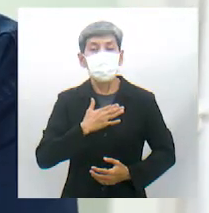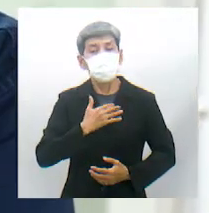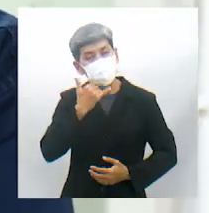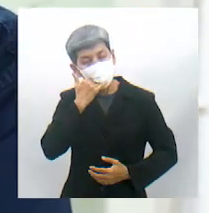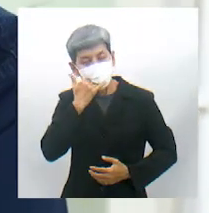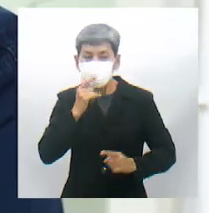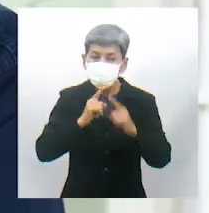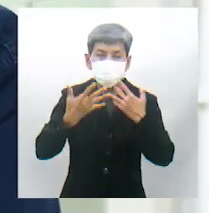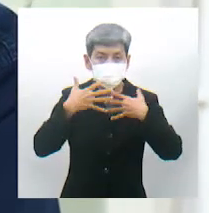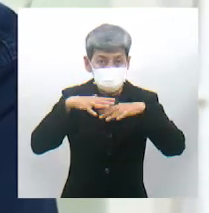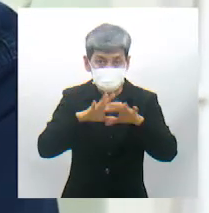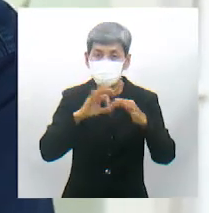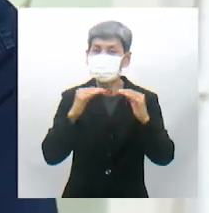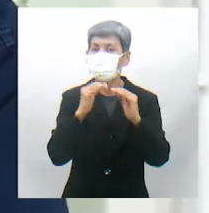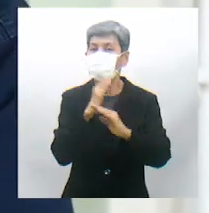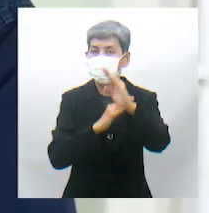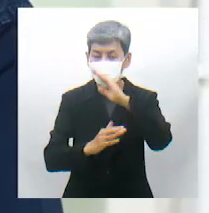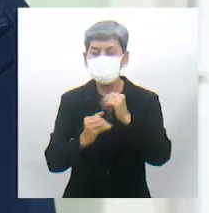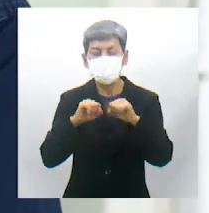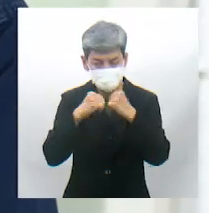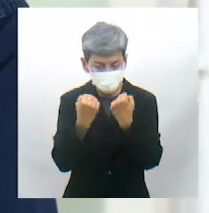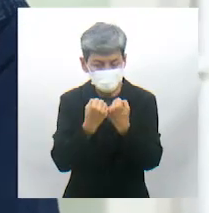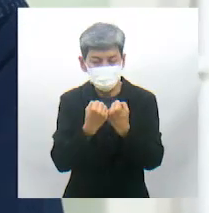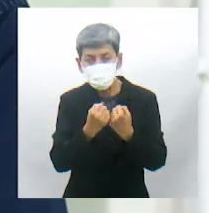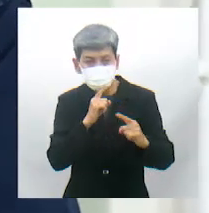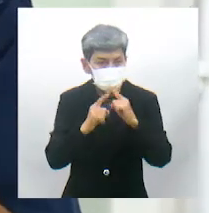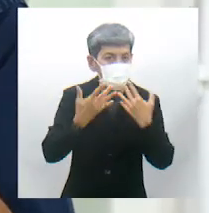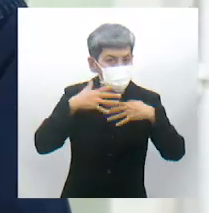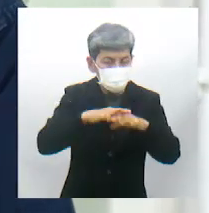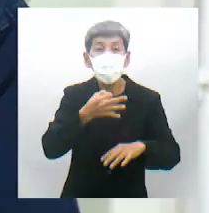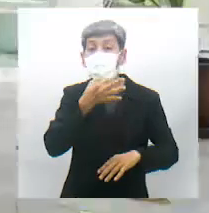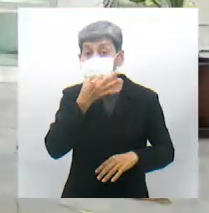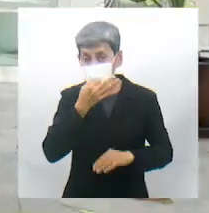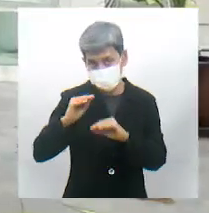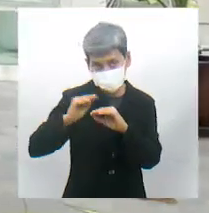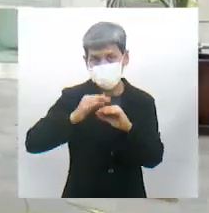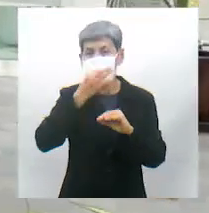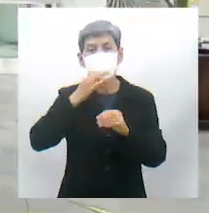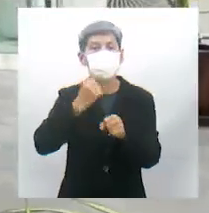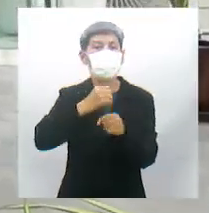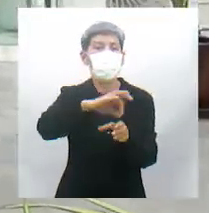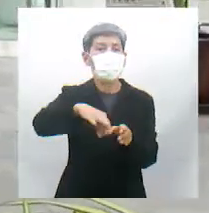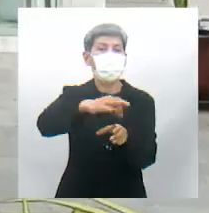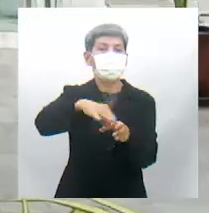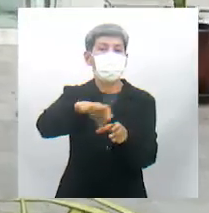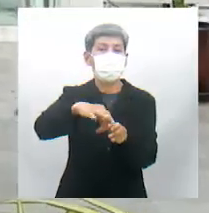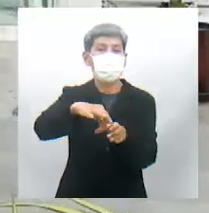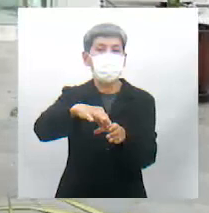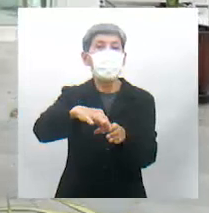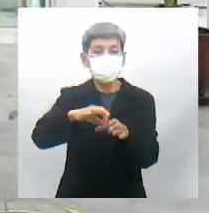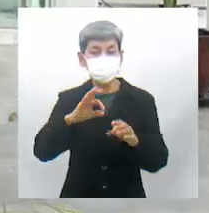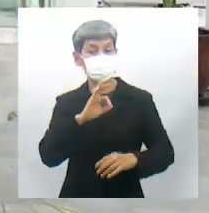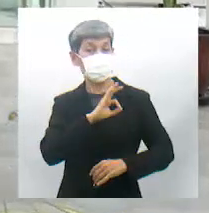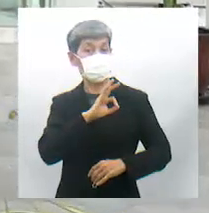านงานเรื่องสิทธิ์เกี่ยวกับคนพิการอยู่แล้วมาที่สมาคมตอนนี้ก็เลยมีอาชีพทำกาแฟแล้วก็ให้ส